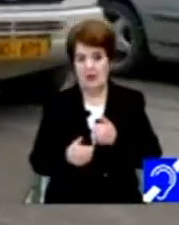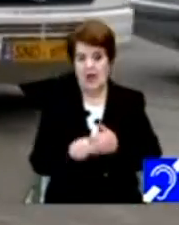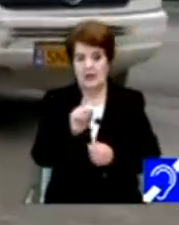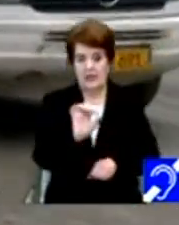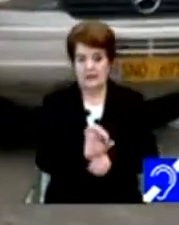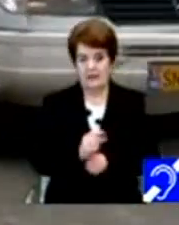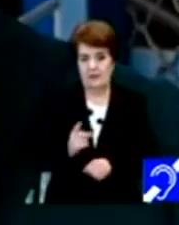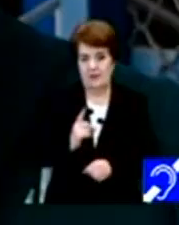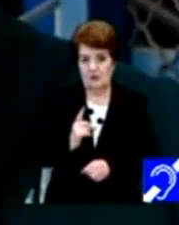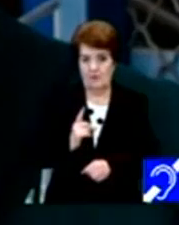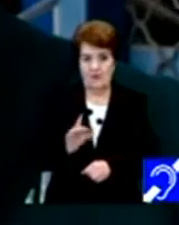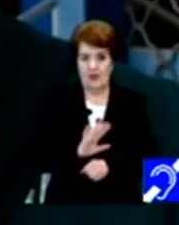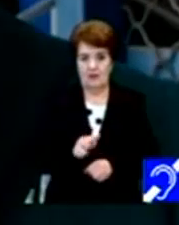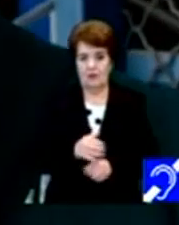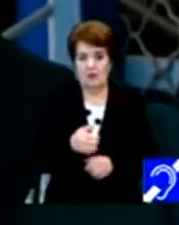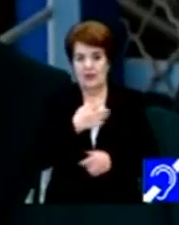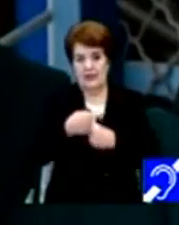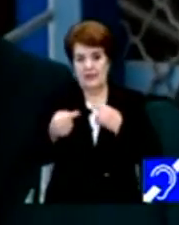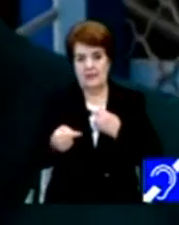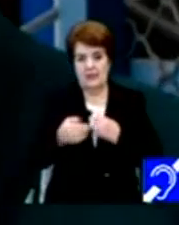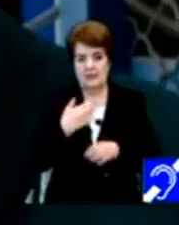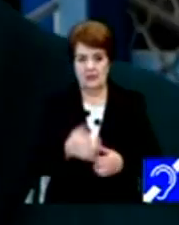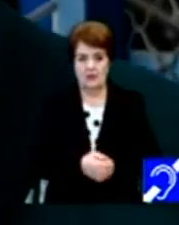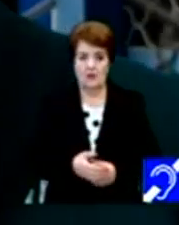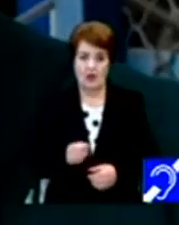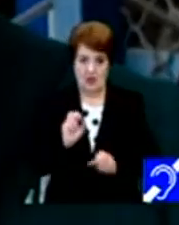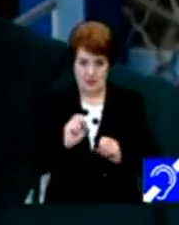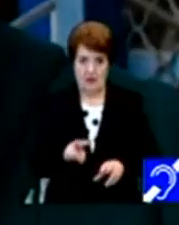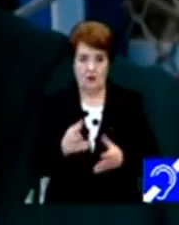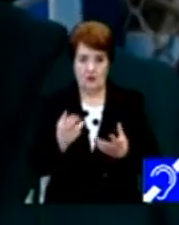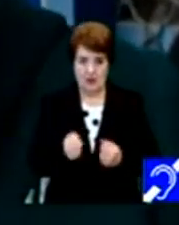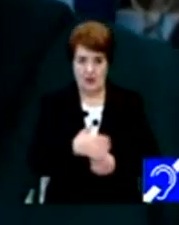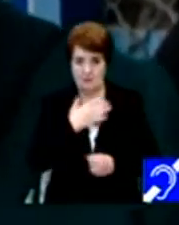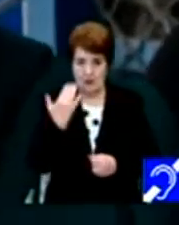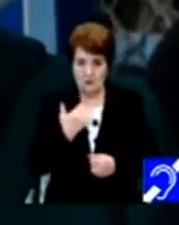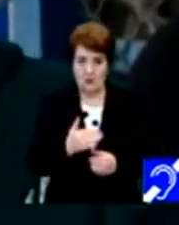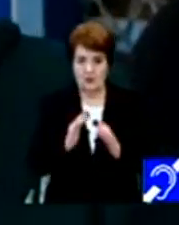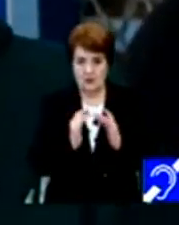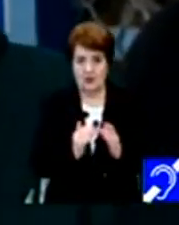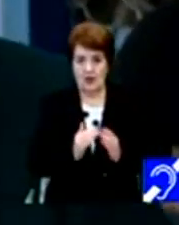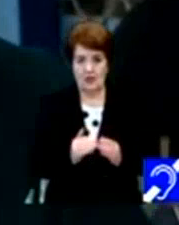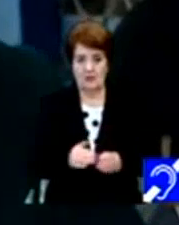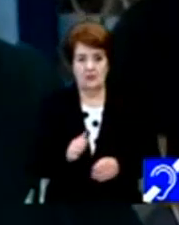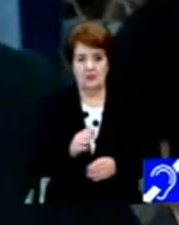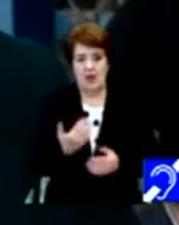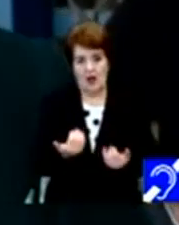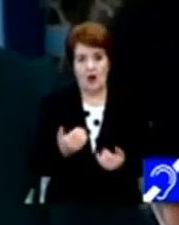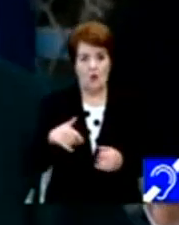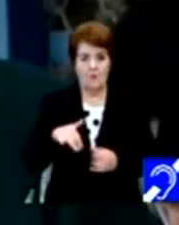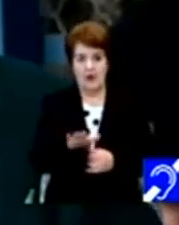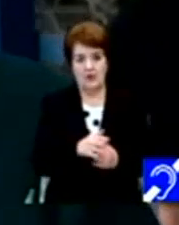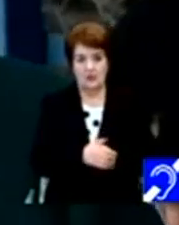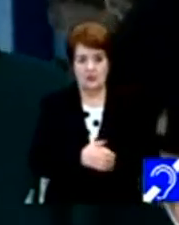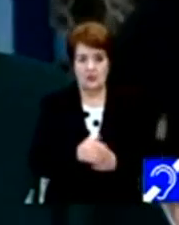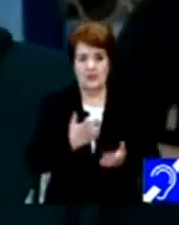stațiile de așteptare. Știți ce prevede codul roșu acum? Da, mai mult stăm în casă, nu ieșim nicăieri, acum eu am ieșit